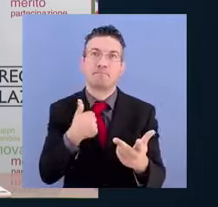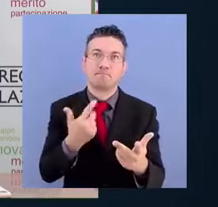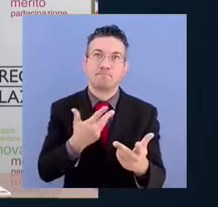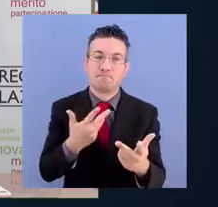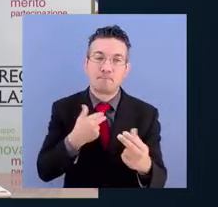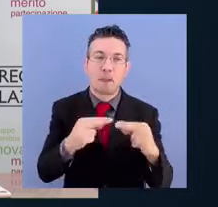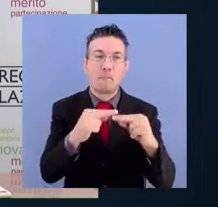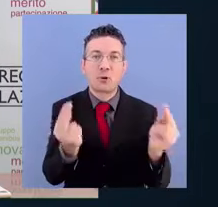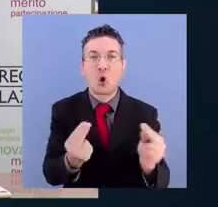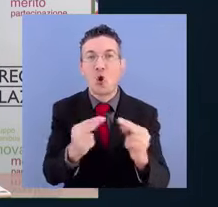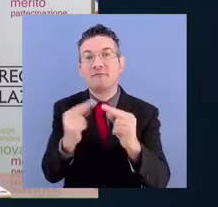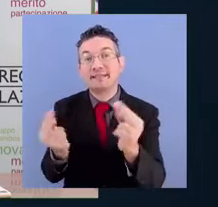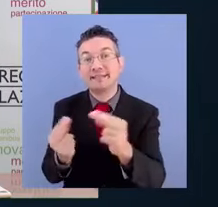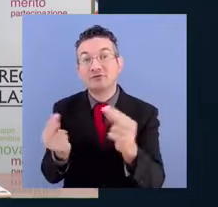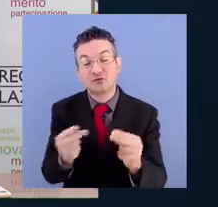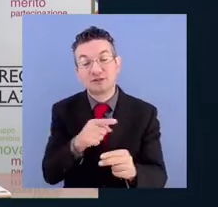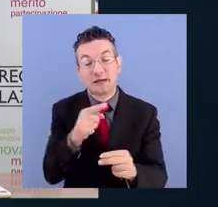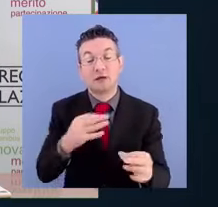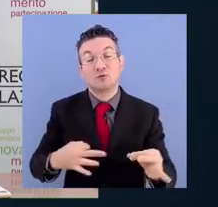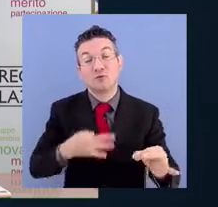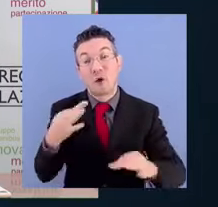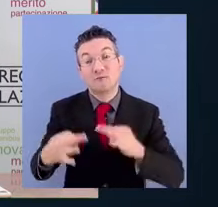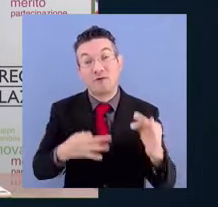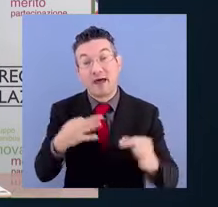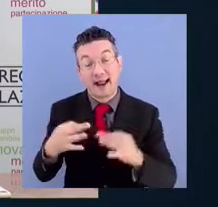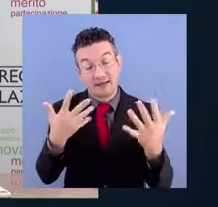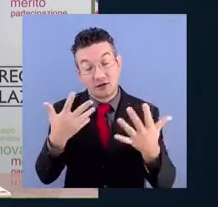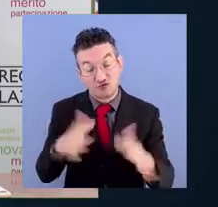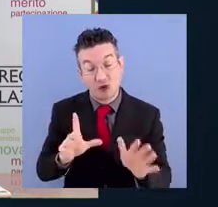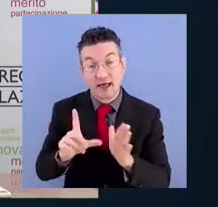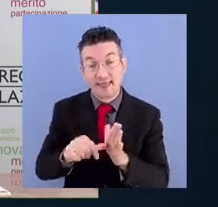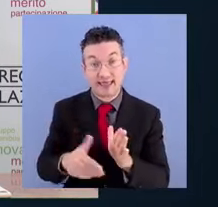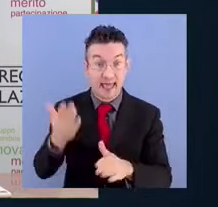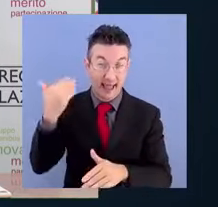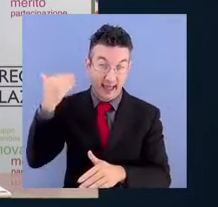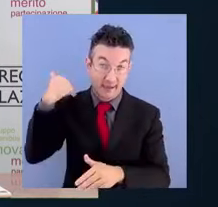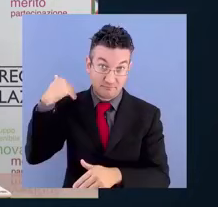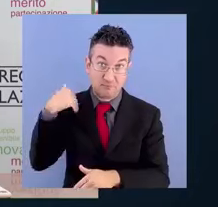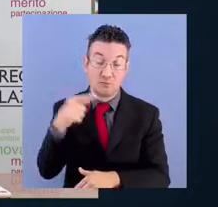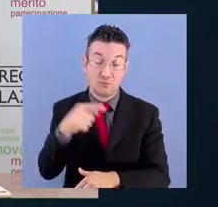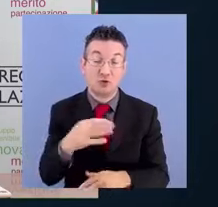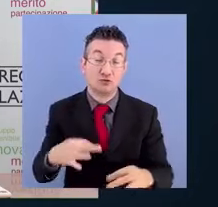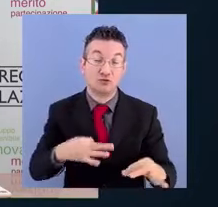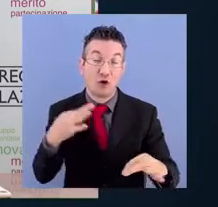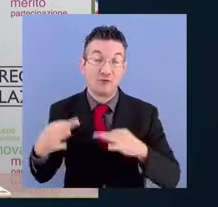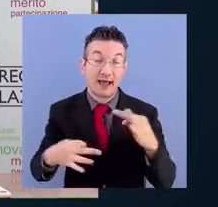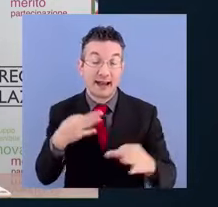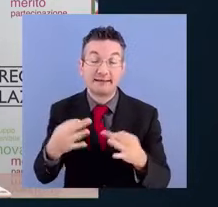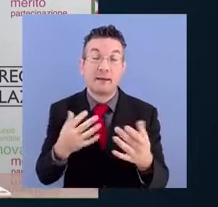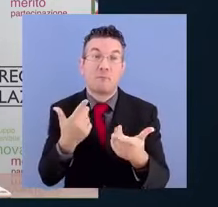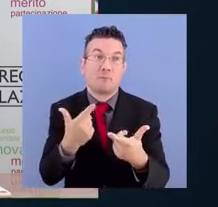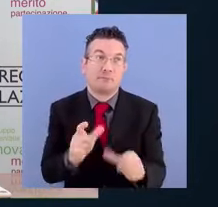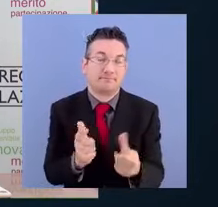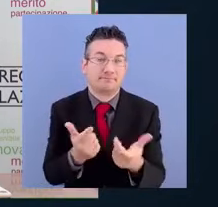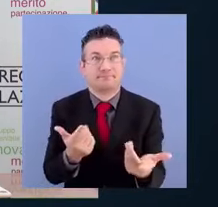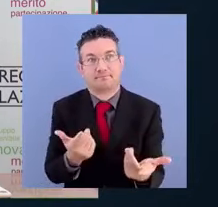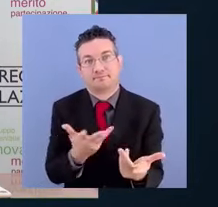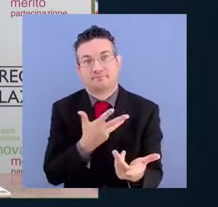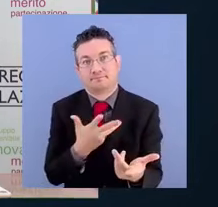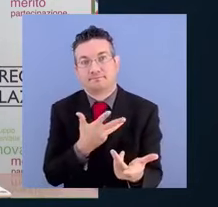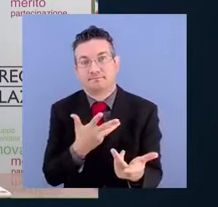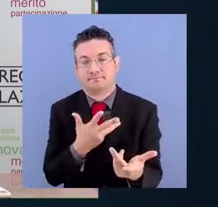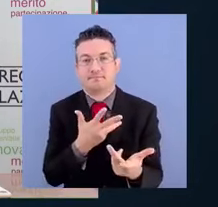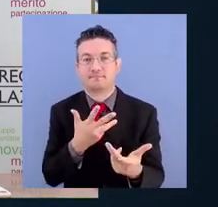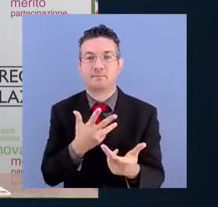soffrono magari da tempo da sempre di una unicità di un romano centrismo